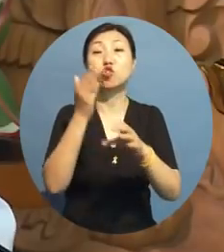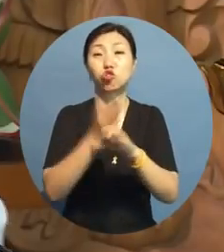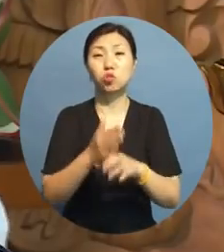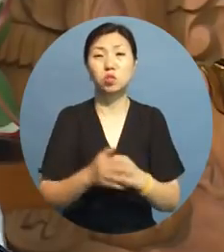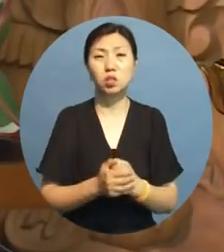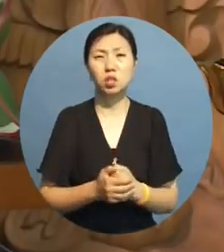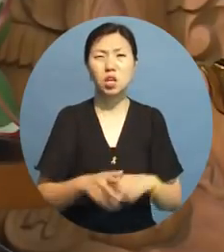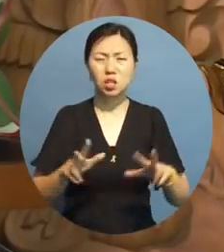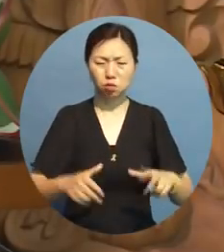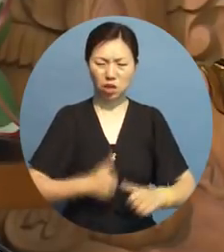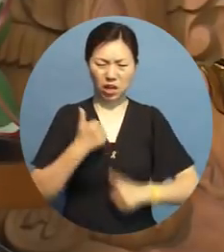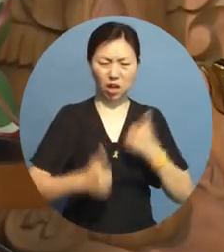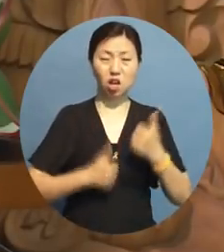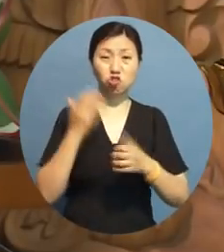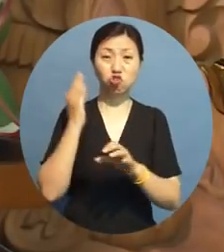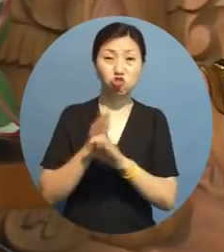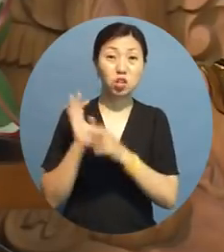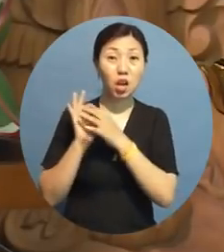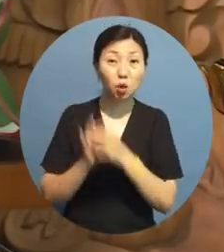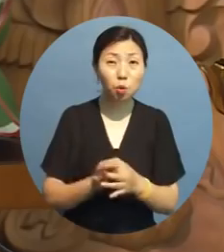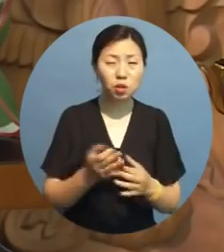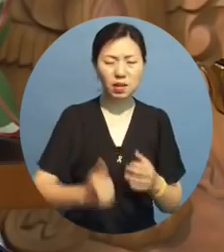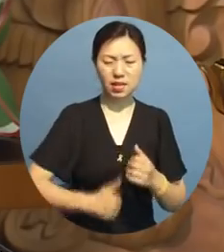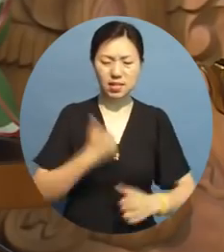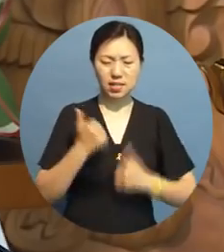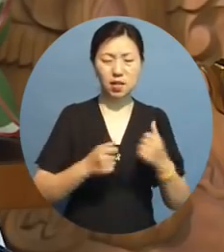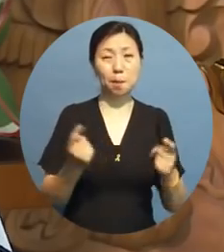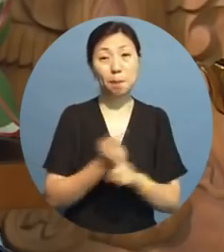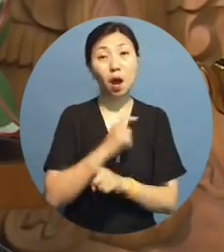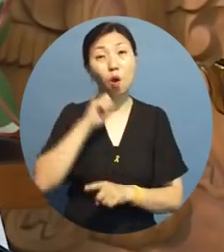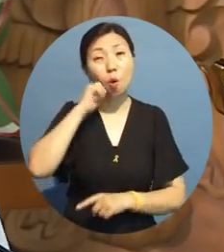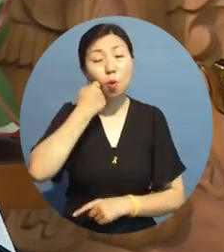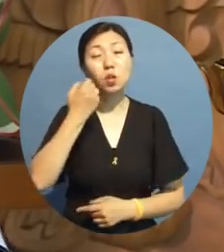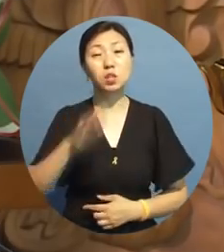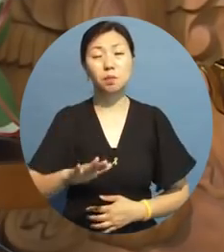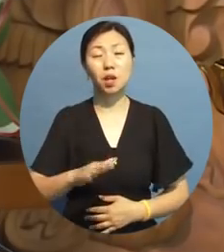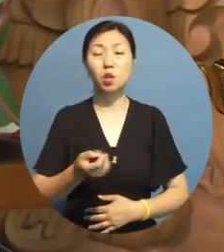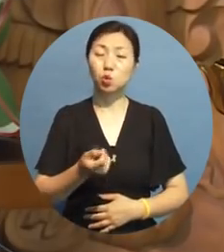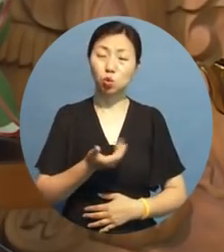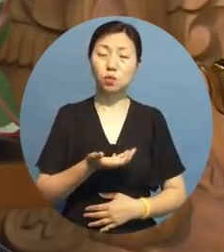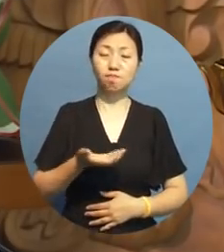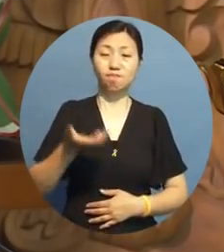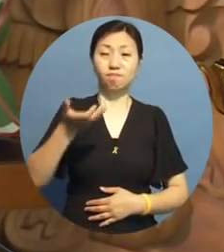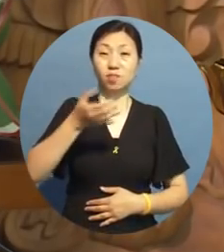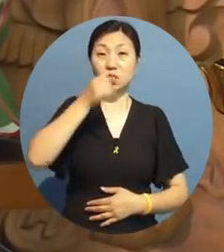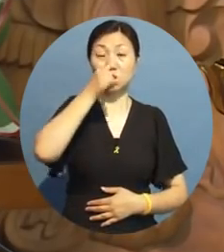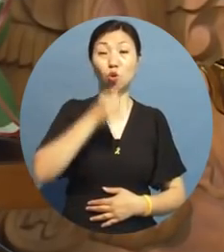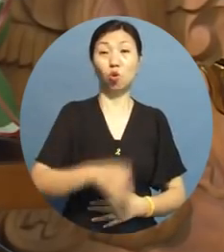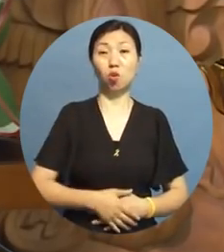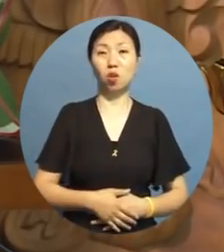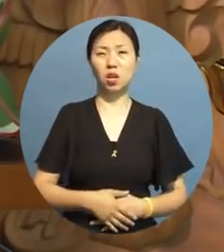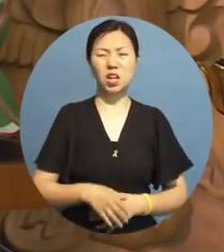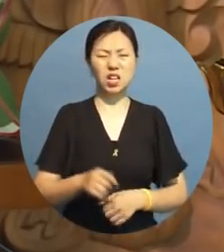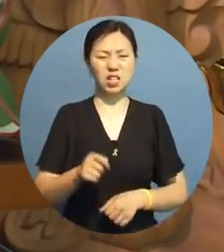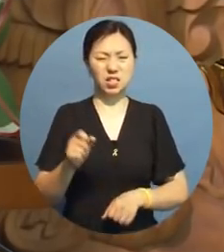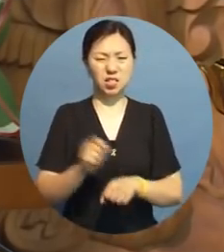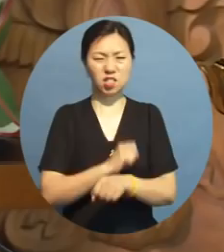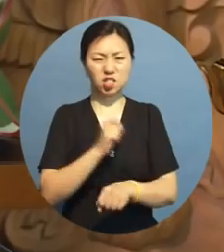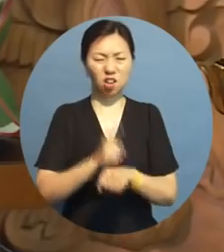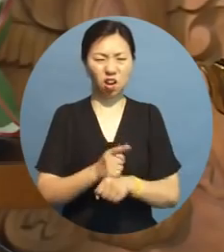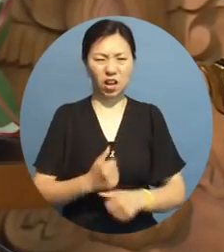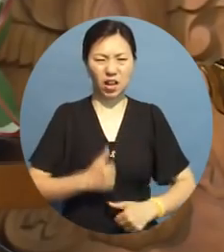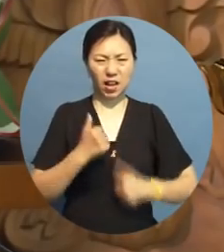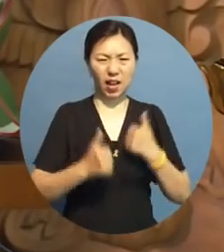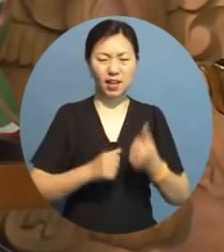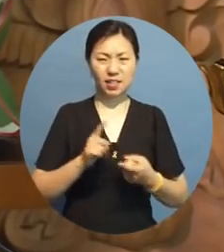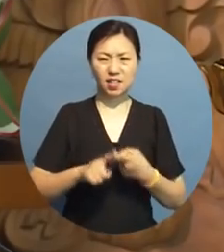아직도 성질 내고 있지만 그래도 성질 내는 거는 못 고쳐도 품격은 좀 올라갔어. 성질 내는 건 똑같더라도 전에는